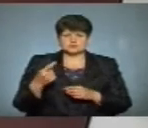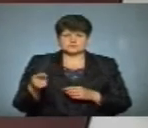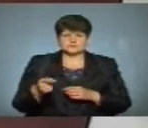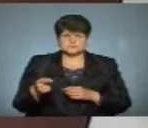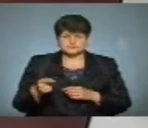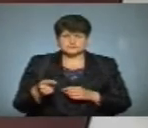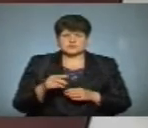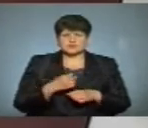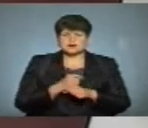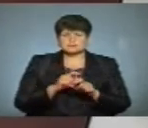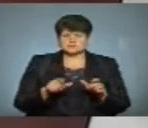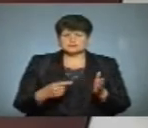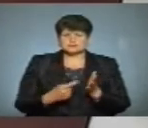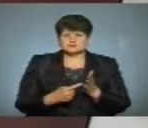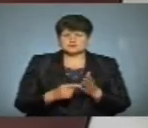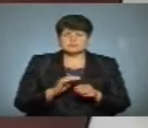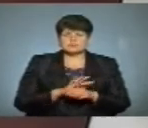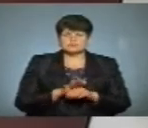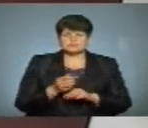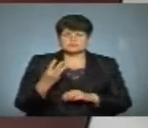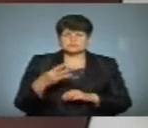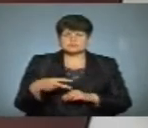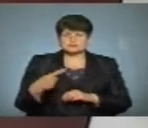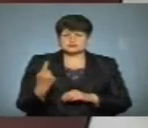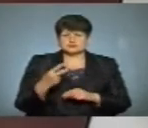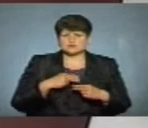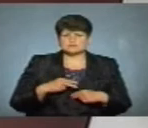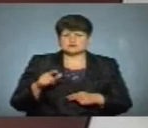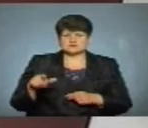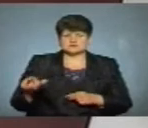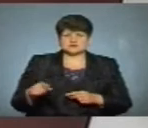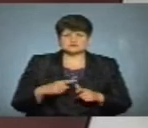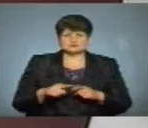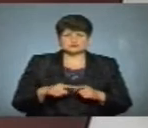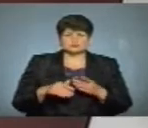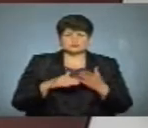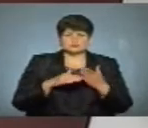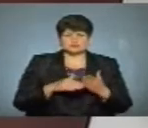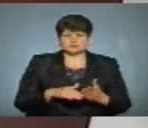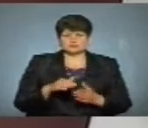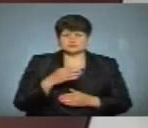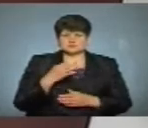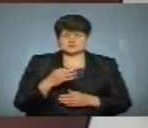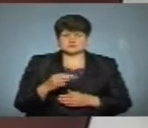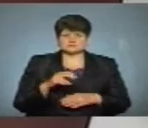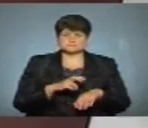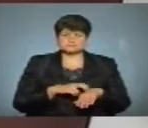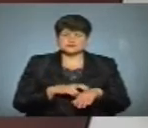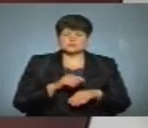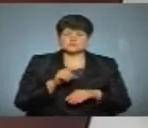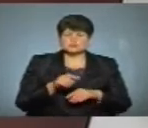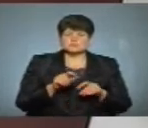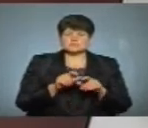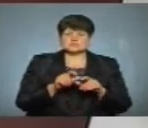Тернополі. Лабораторним підтвердили коронавірус у 31 працівника швидкої допомоги, розповів Володимир Паничев. За його словами, тоді